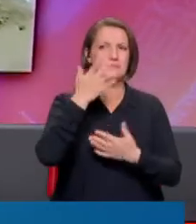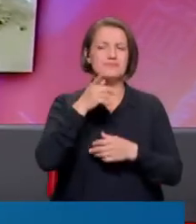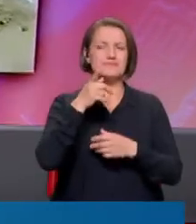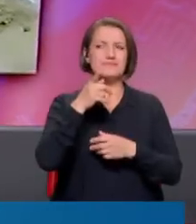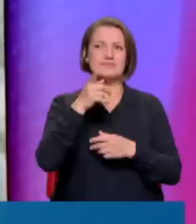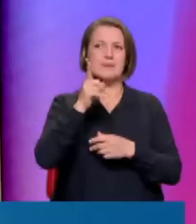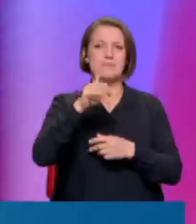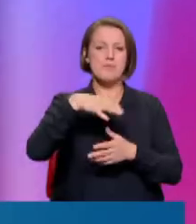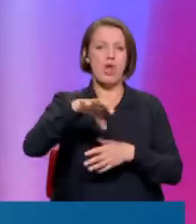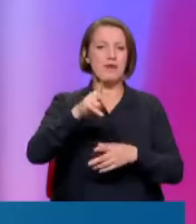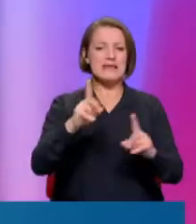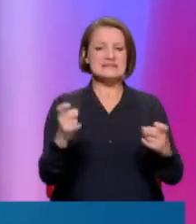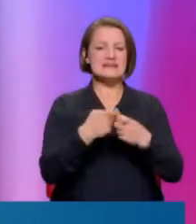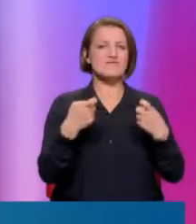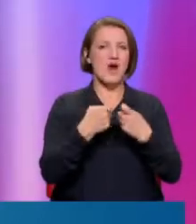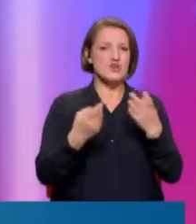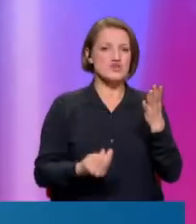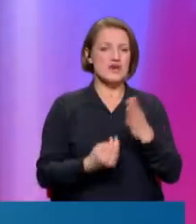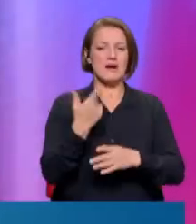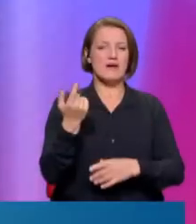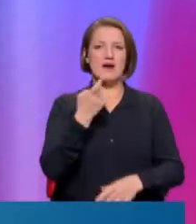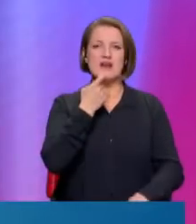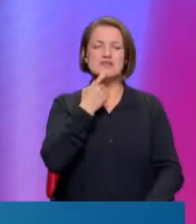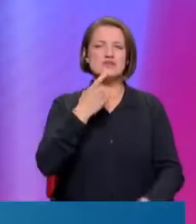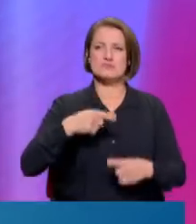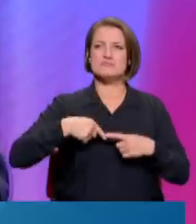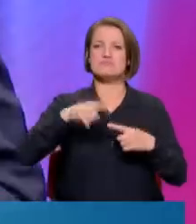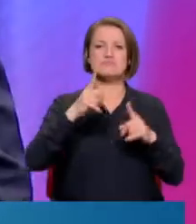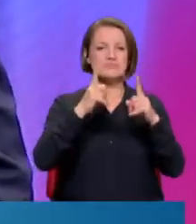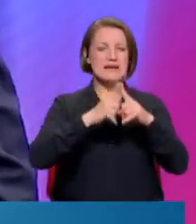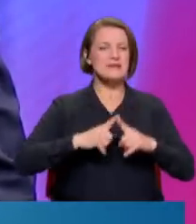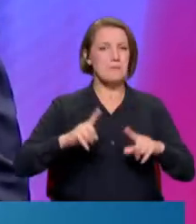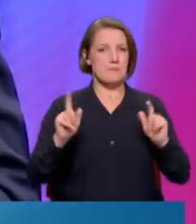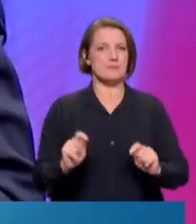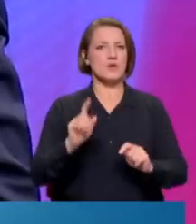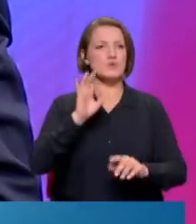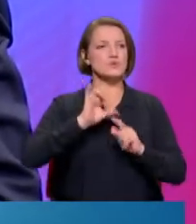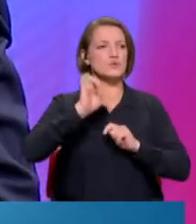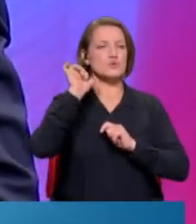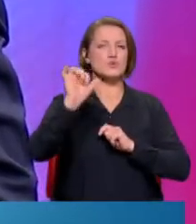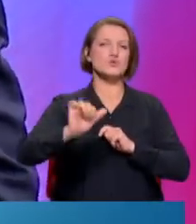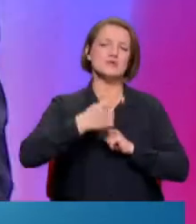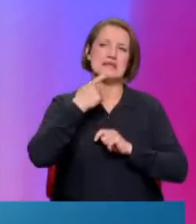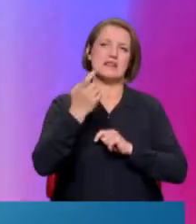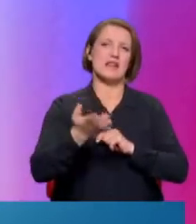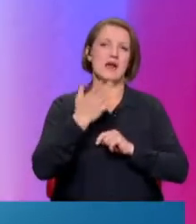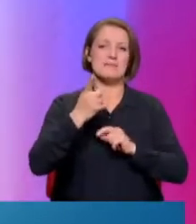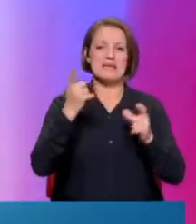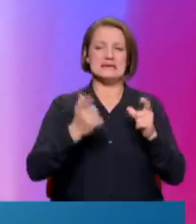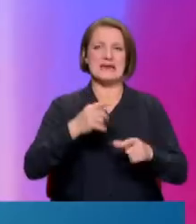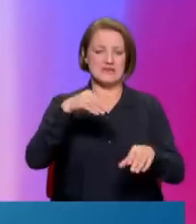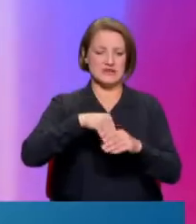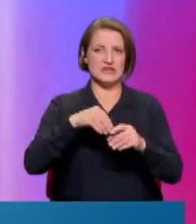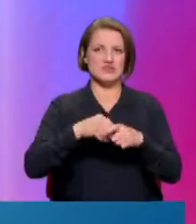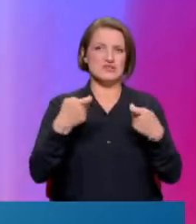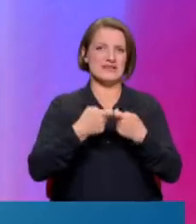bölgesel savaş çıkarsa kaç yıl sürer diye hesaplamışlar uzun yıllar almış bir yerde iç savaş